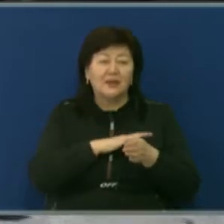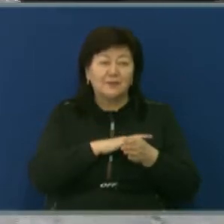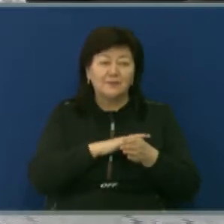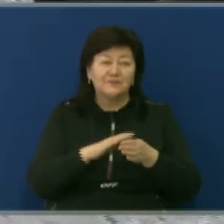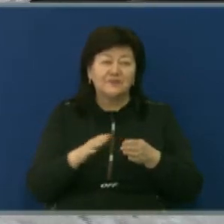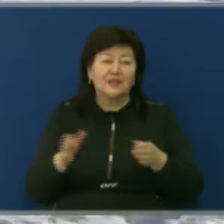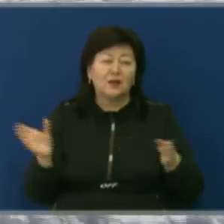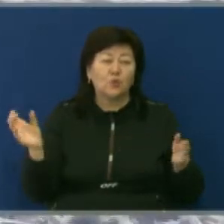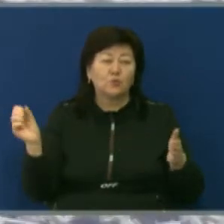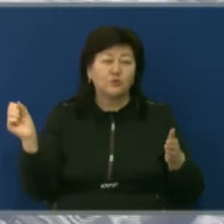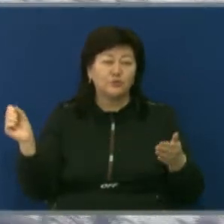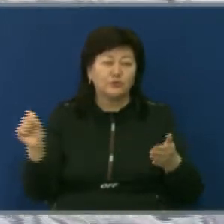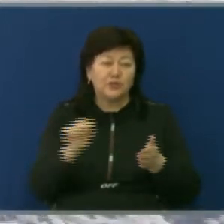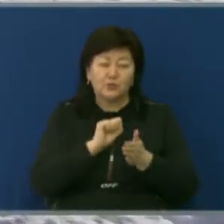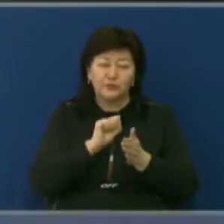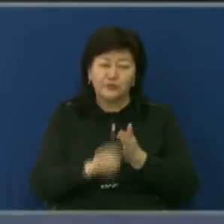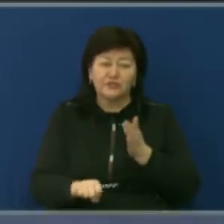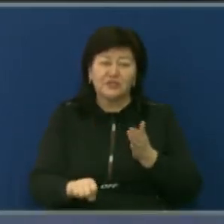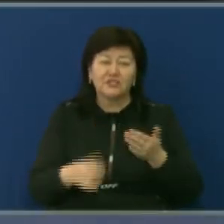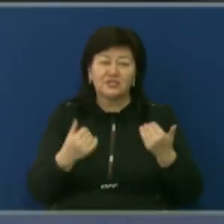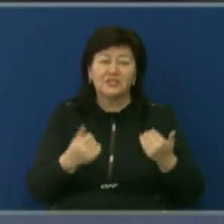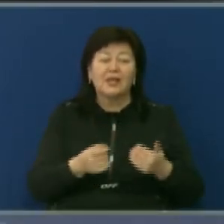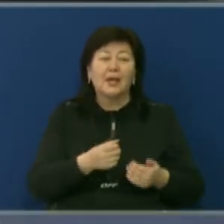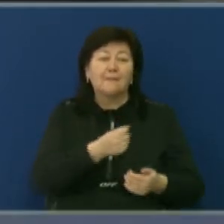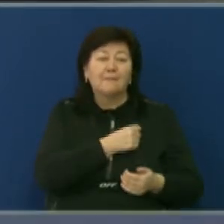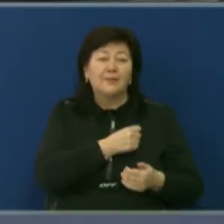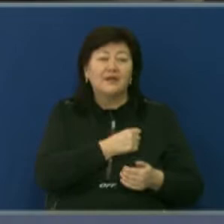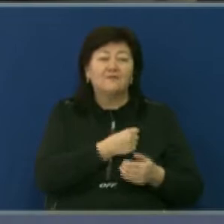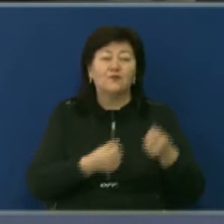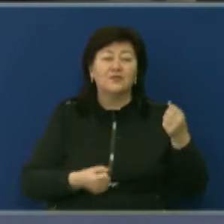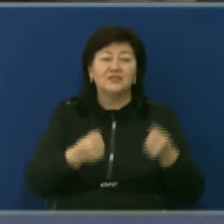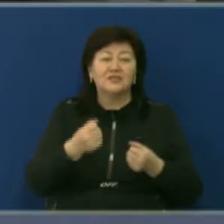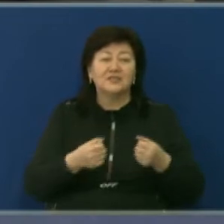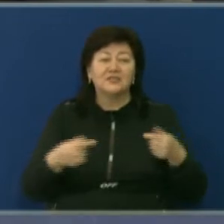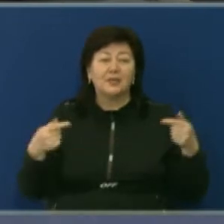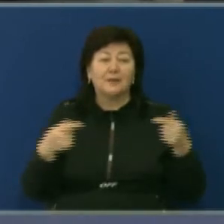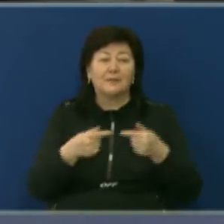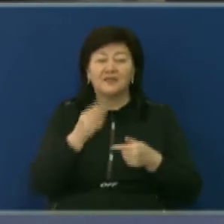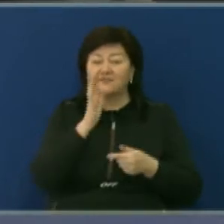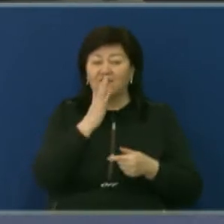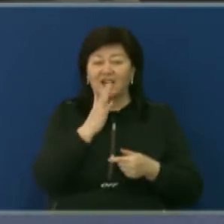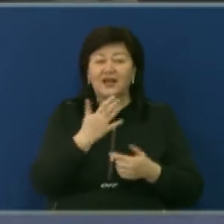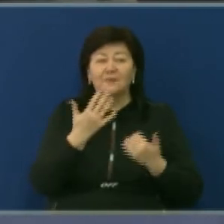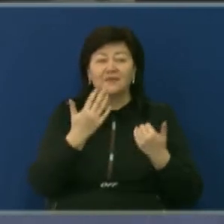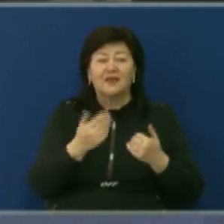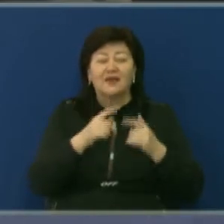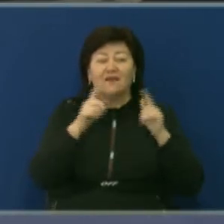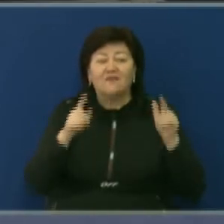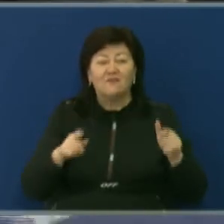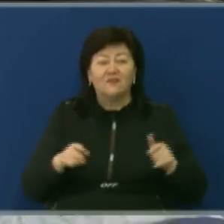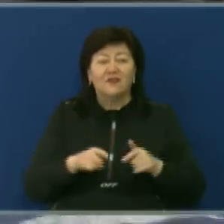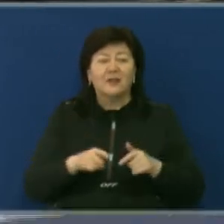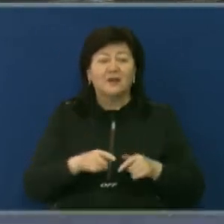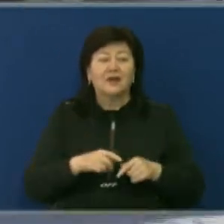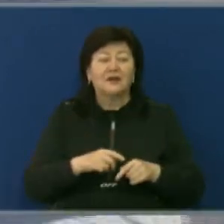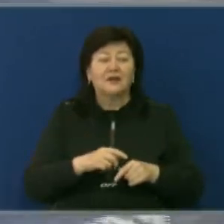уничтожения живой силы, огневых средств и боевой техники противника. В рамках плановых практических занятий на учебном полигоне